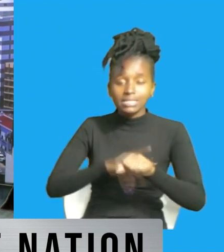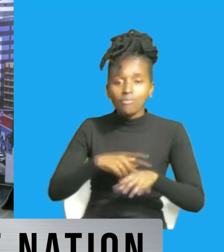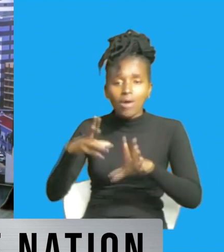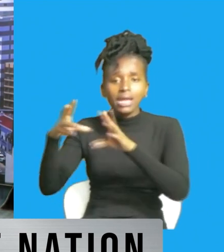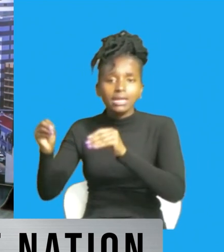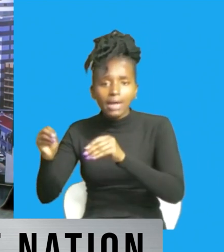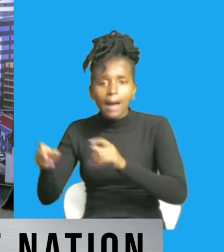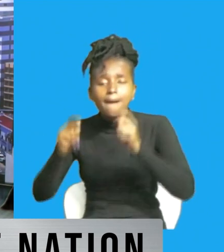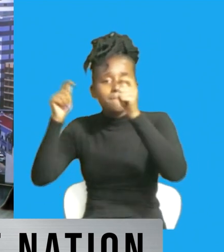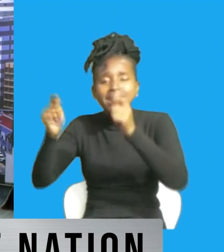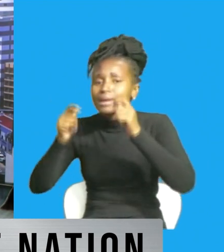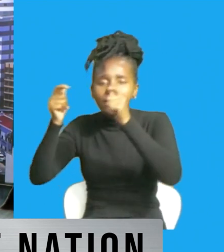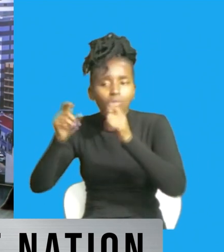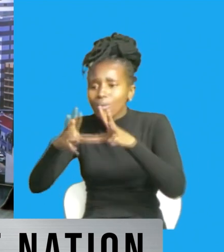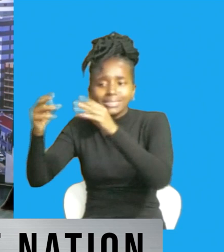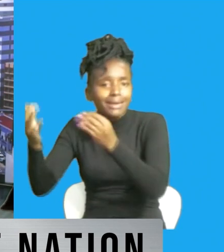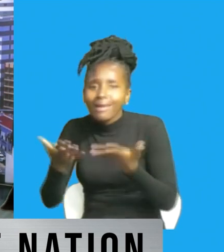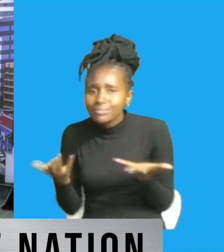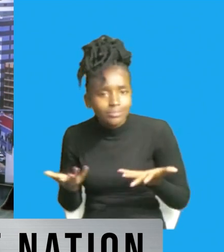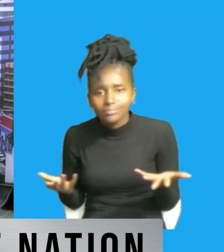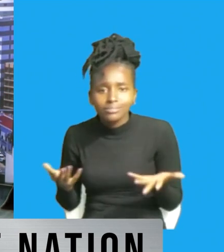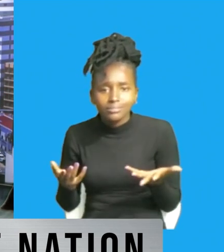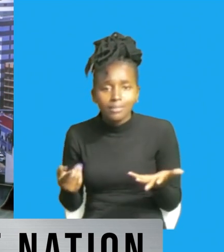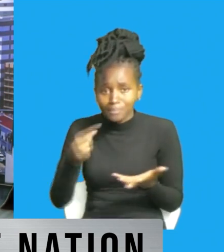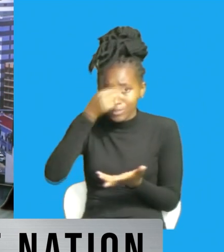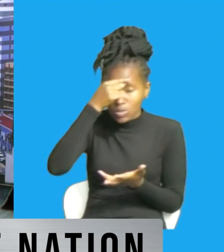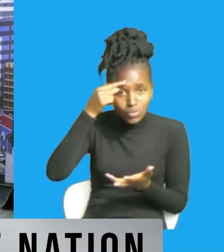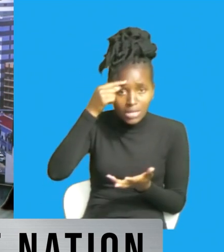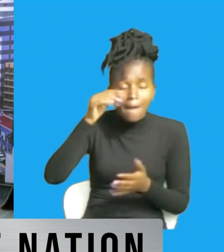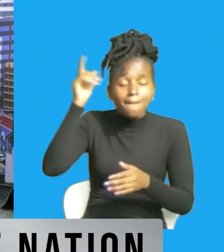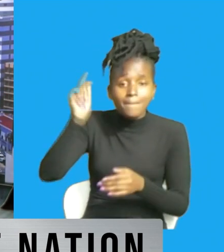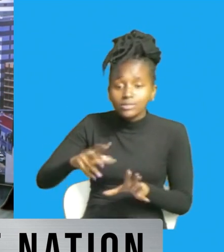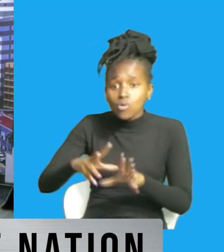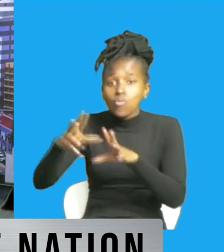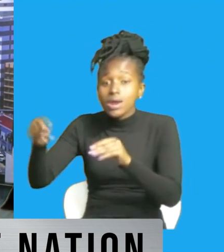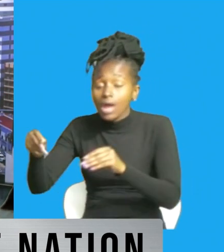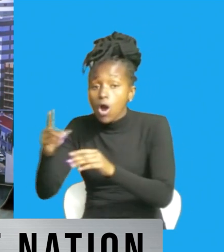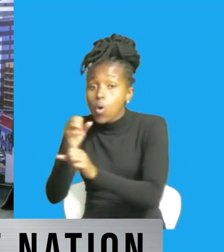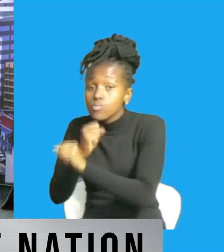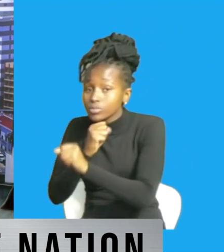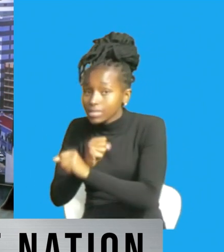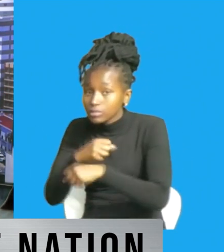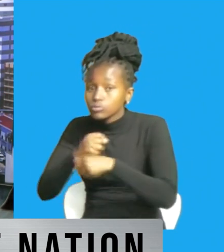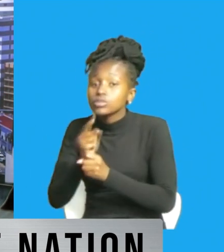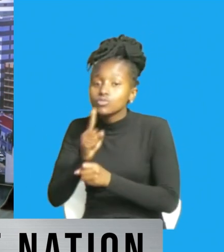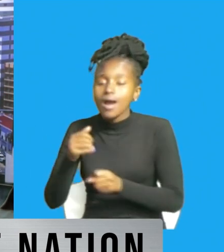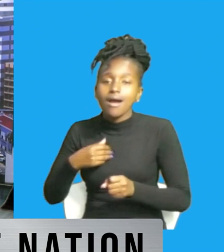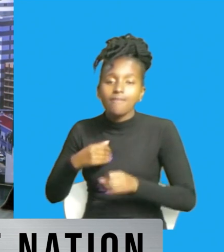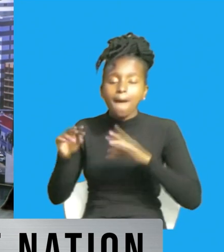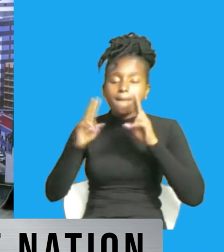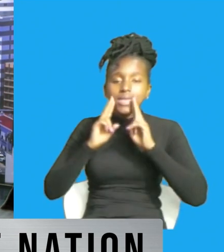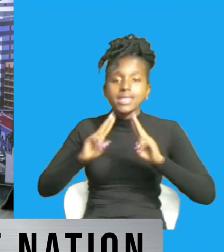JONA? Kwa maana wanatakiwa kuprotectiwa ndio waweze kufanya maandamano yao.